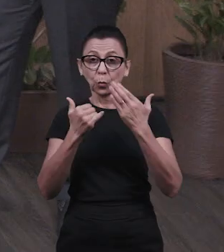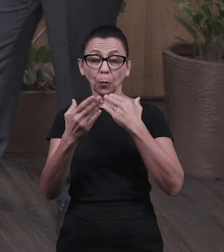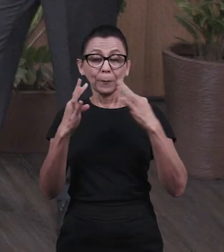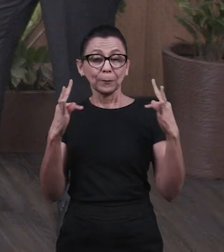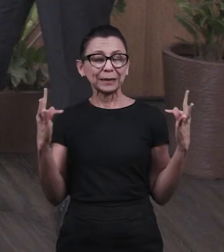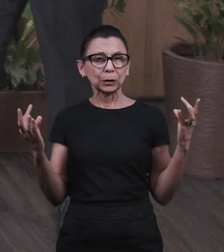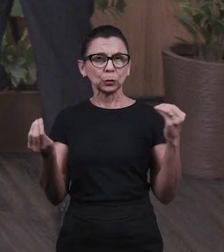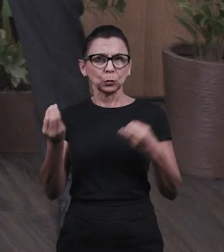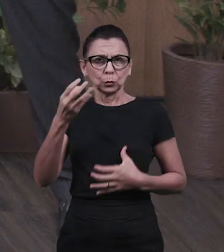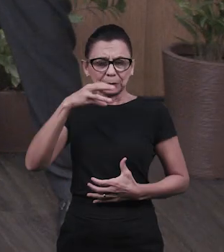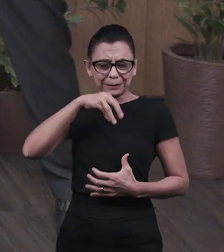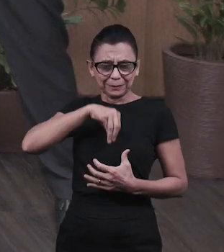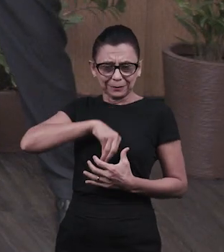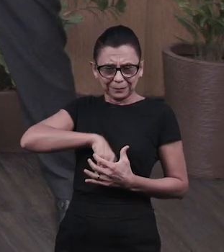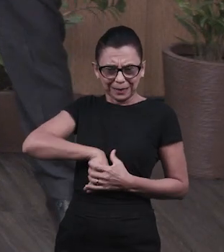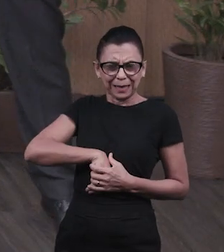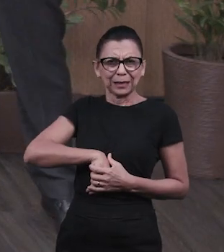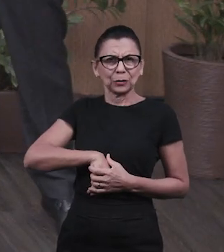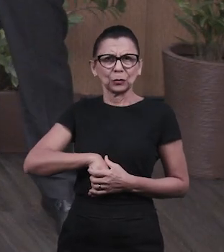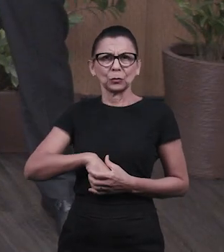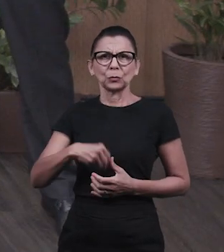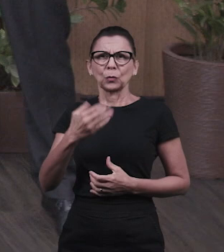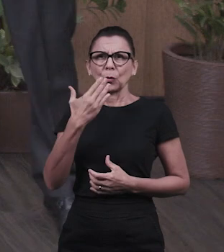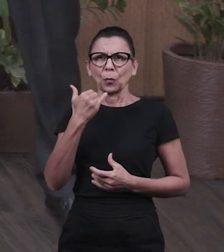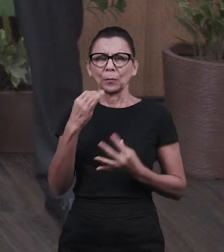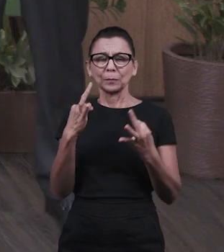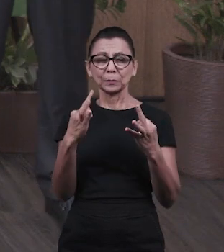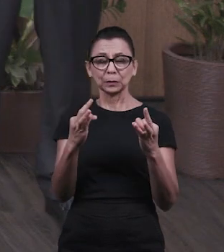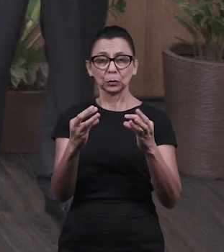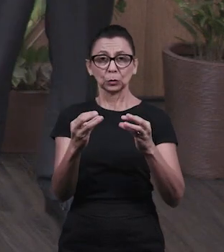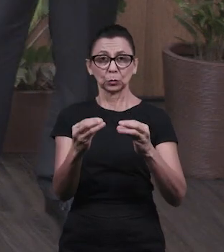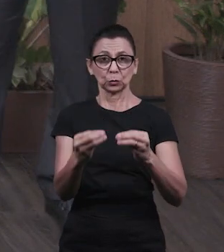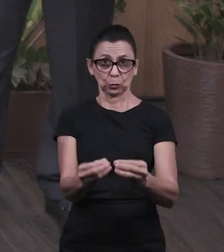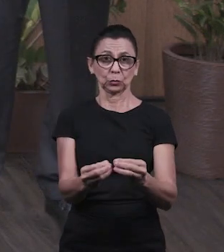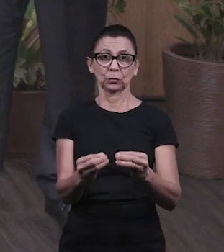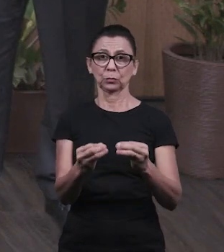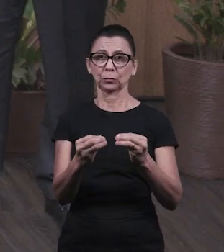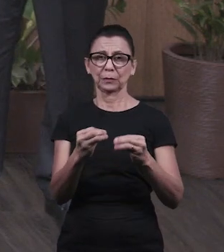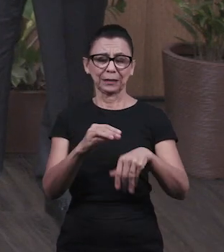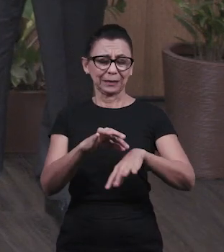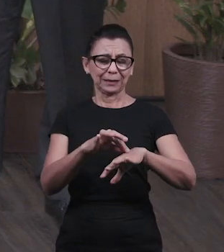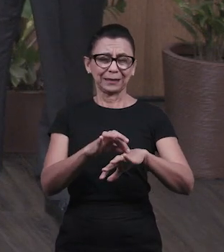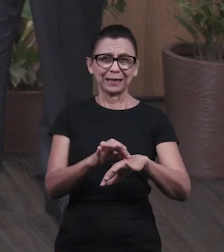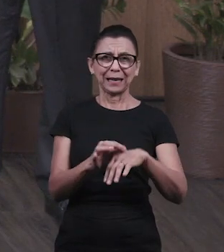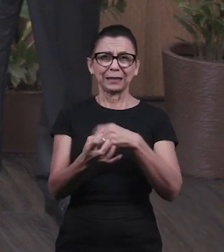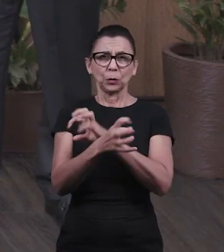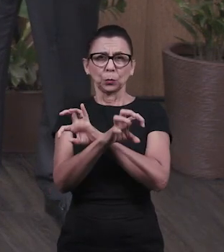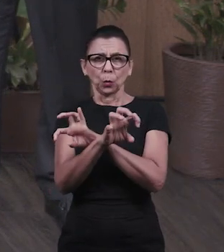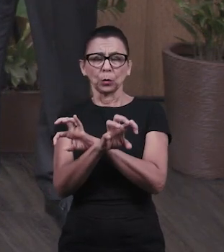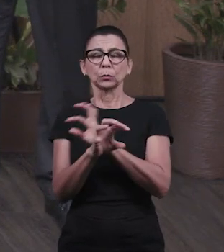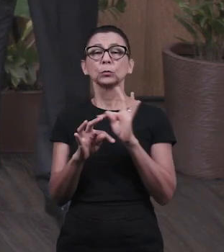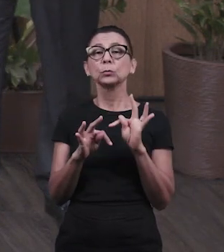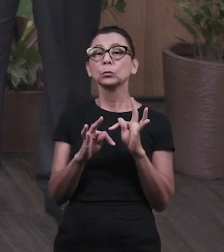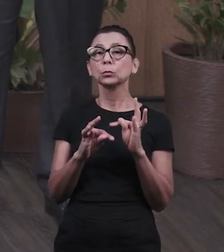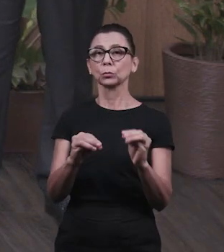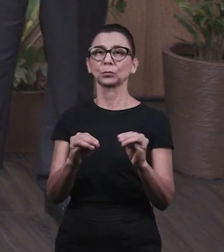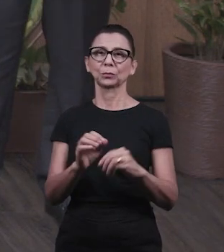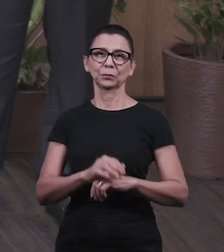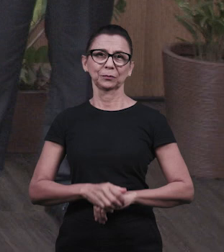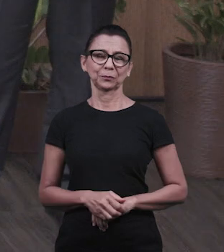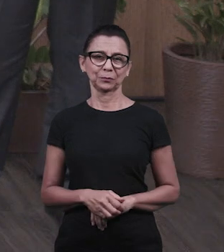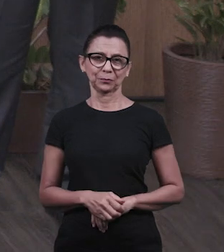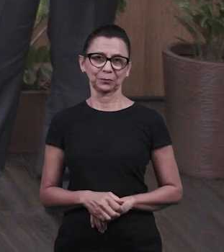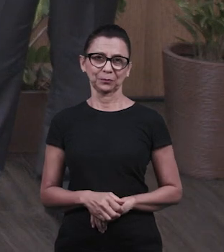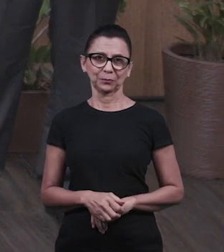То есть этот агнец из прошлого, который пророчески говорит о Господе Иисусе, который есть